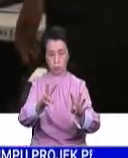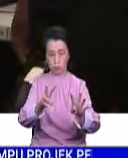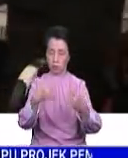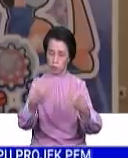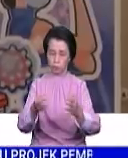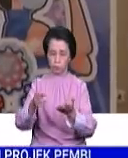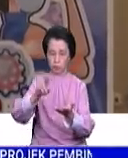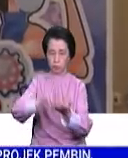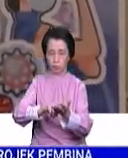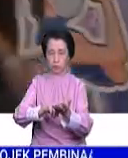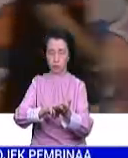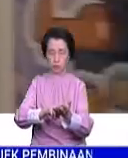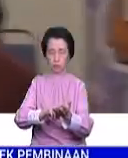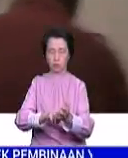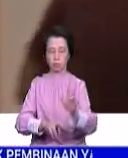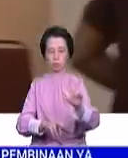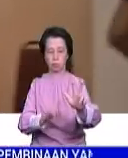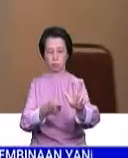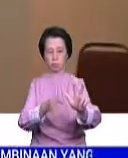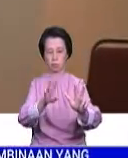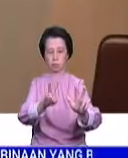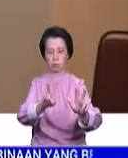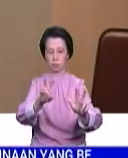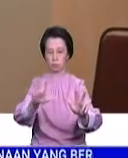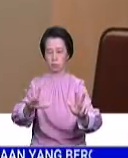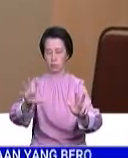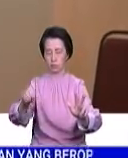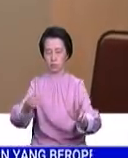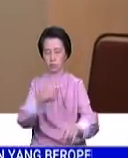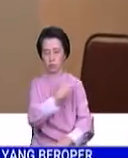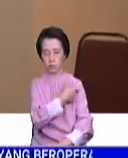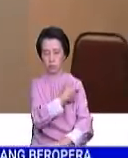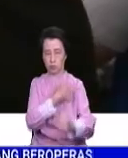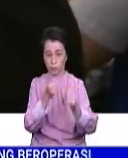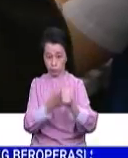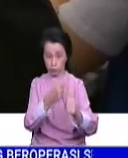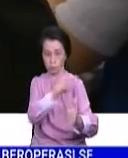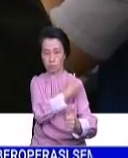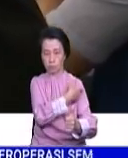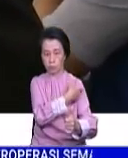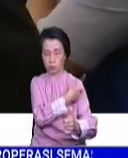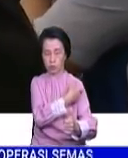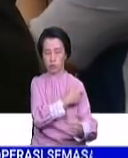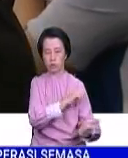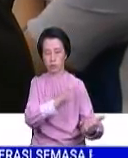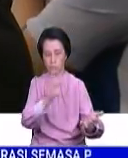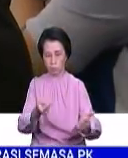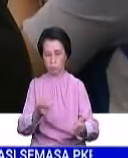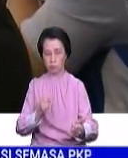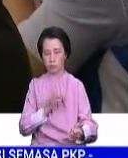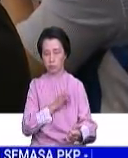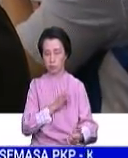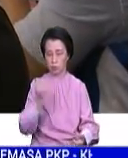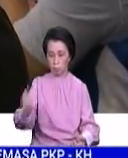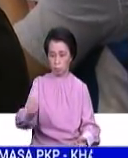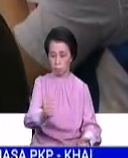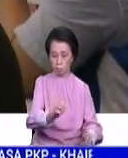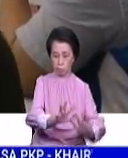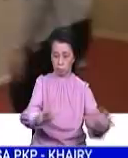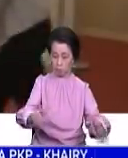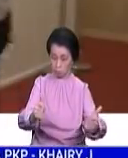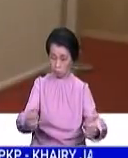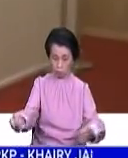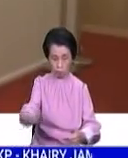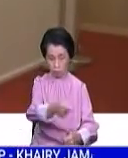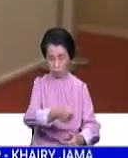telah merekodkan pemberian 3,750 suntikan dos pertama. Digerakkan penjawat awam sendiri sebagai barisan